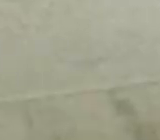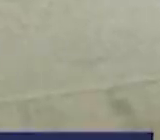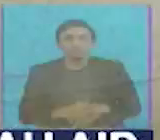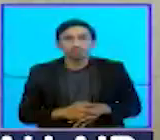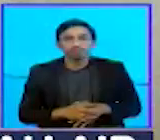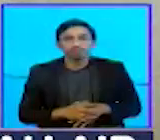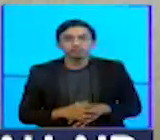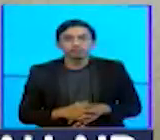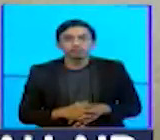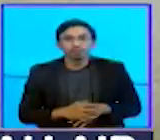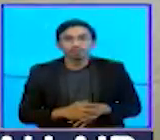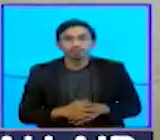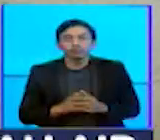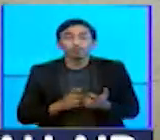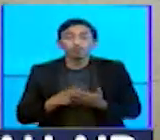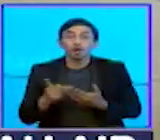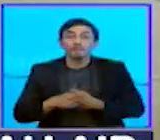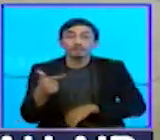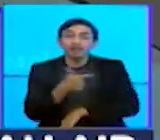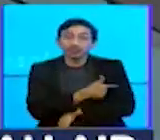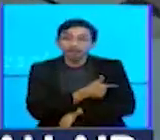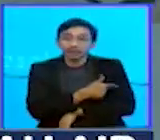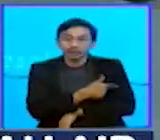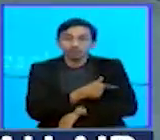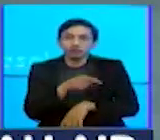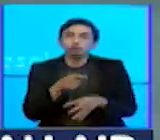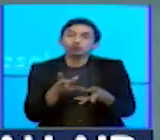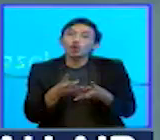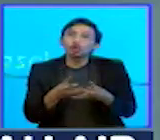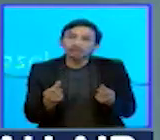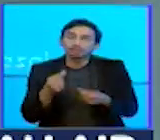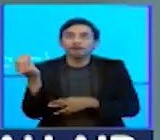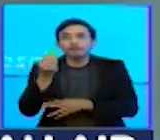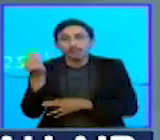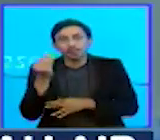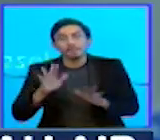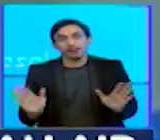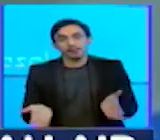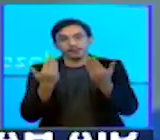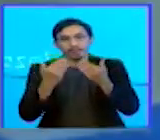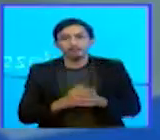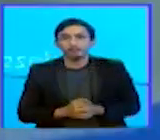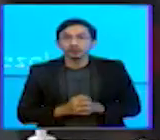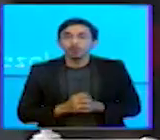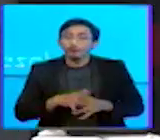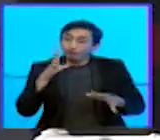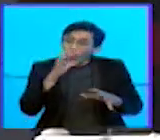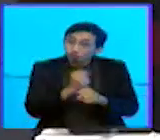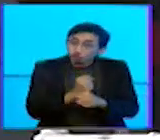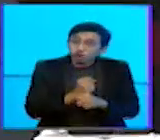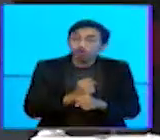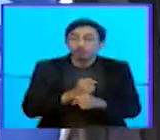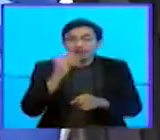telah berjalan sejauh ini diharapkan menjadi solusi bagi kebangkitan sektor pariwisata. Pemerintah tak hanya fokus menghidupkan destinasi wisata